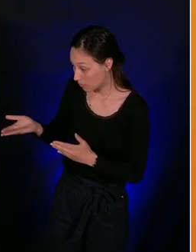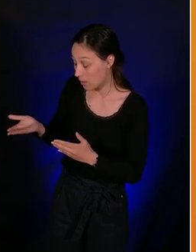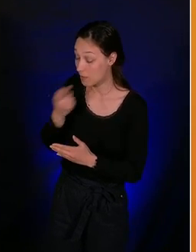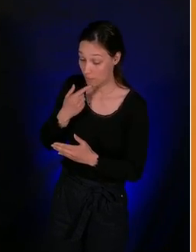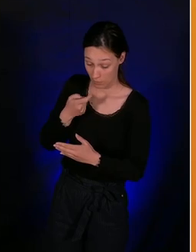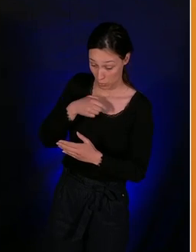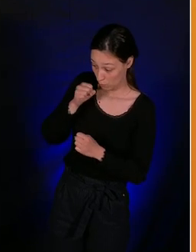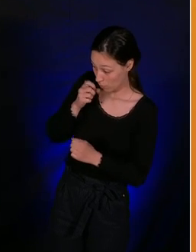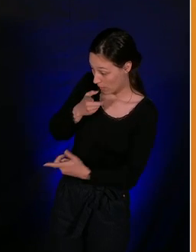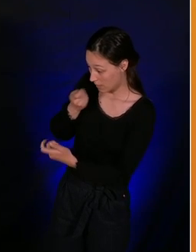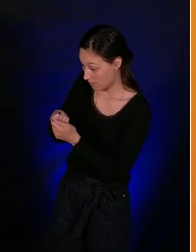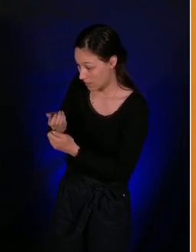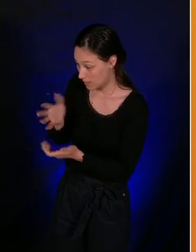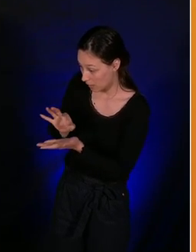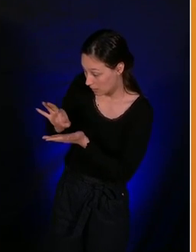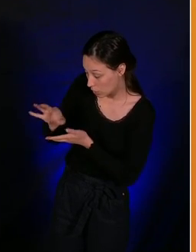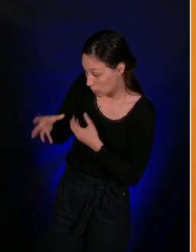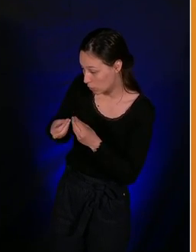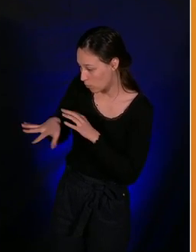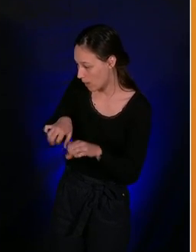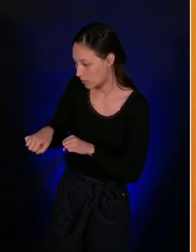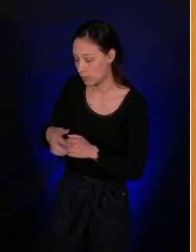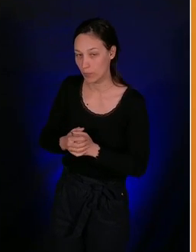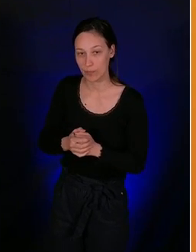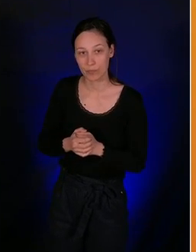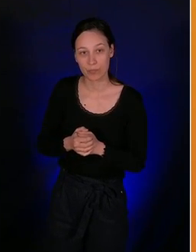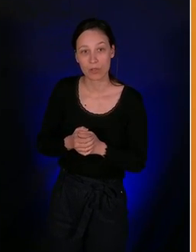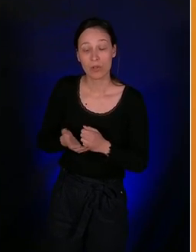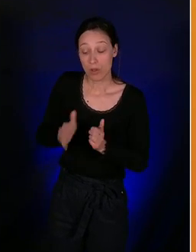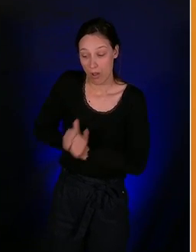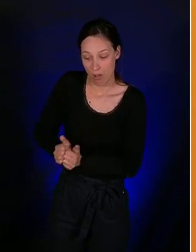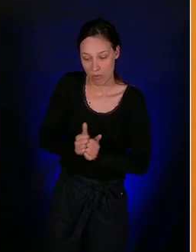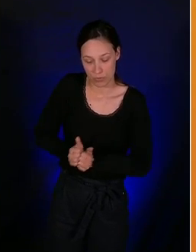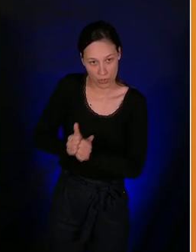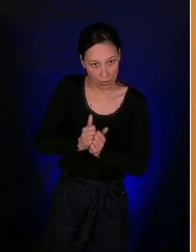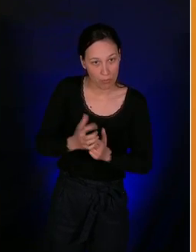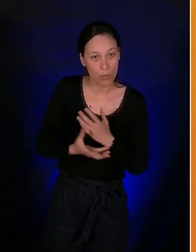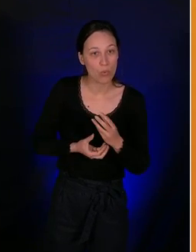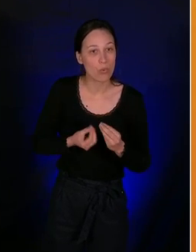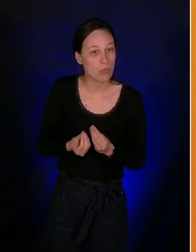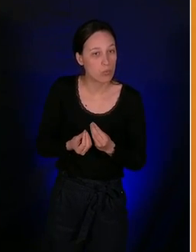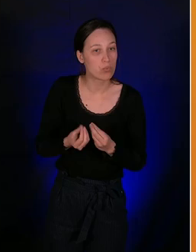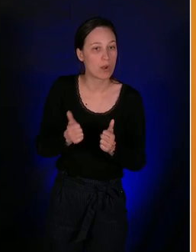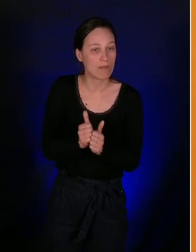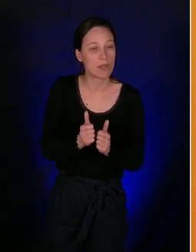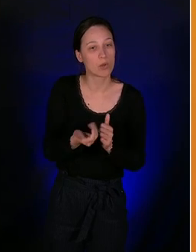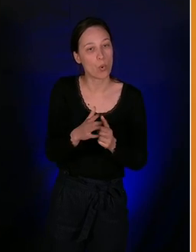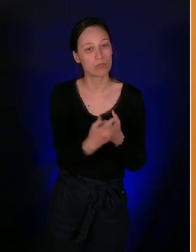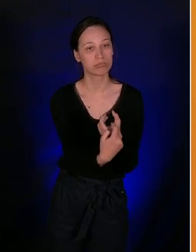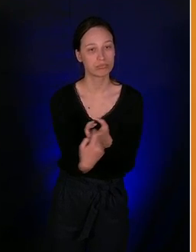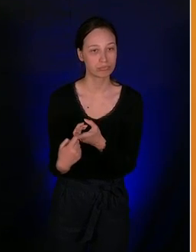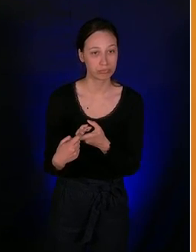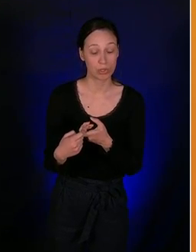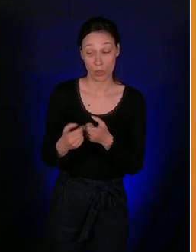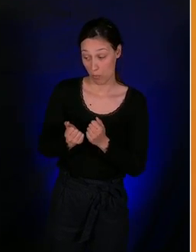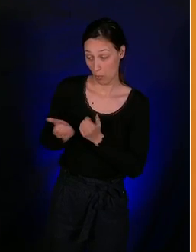d'action. Ensemble, au sein de la CGT et souvent également en intersyndicale, nous avons organisé des formations